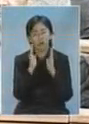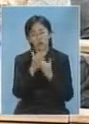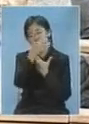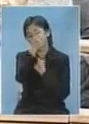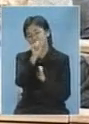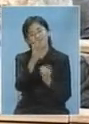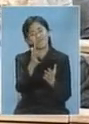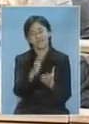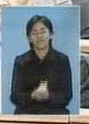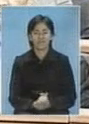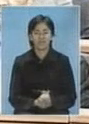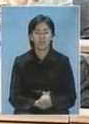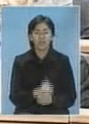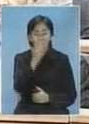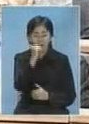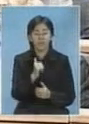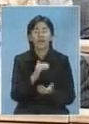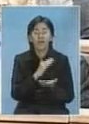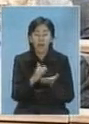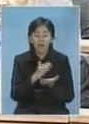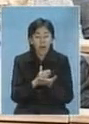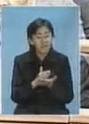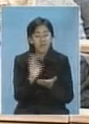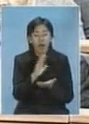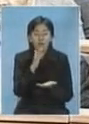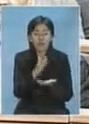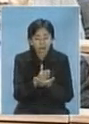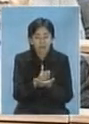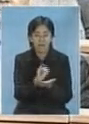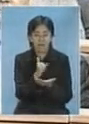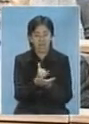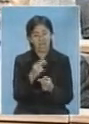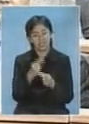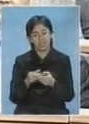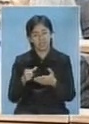จโครงการท่านครับเพราะว่าเวลาพักหนี้ดีเมื่อไหร่แล้วเนี่ยอาจจะติดเครดิตบูโร